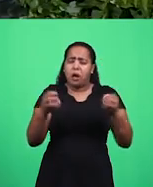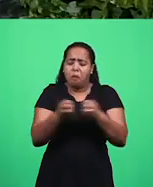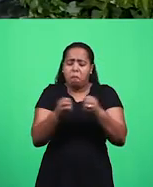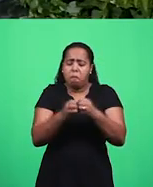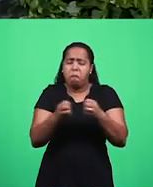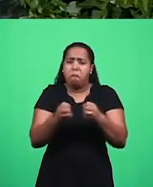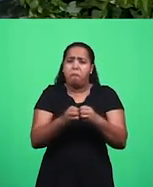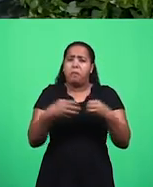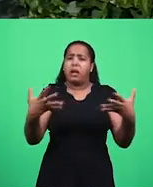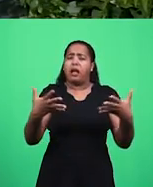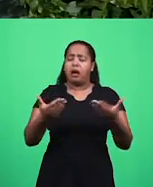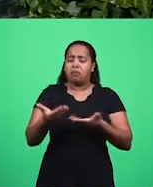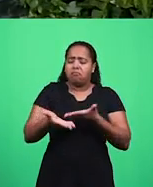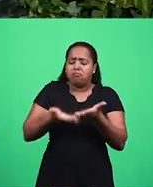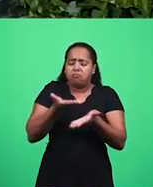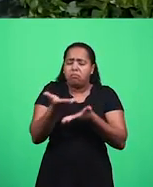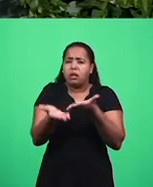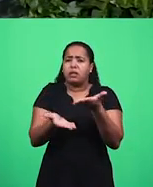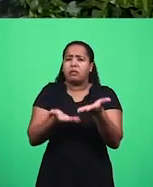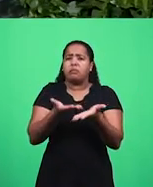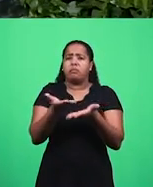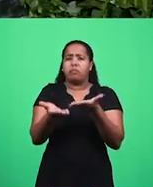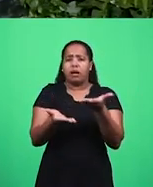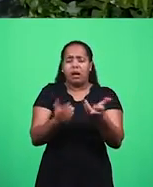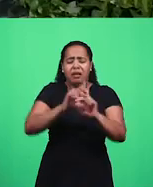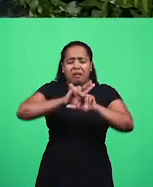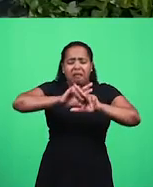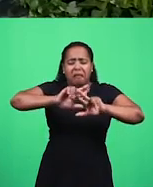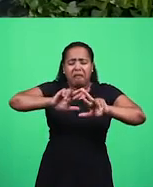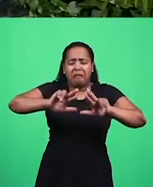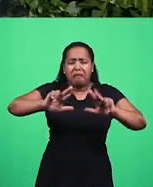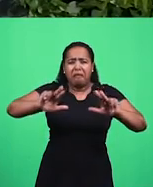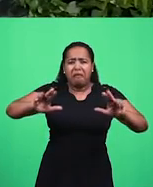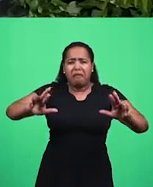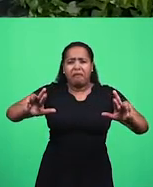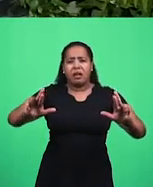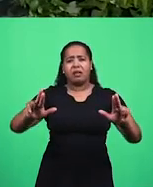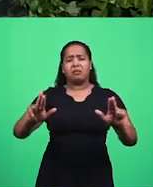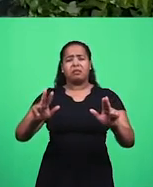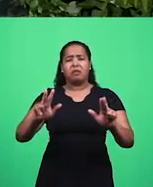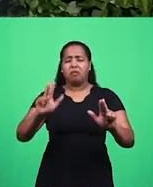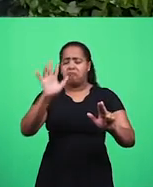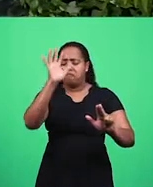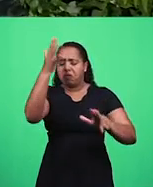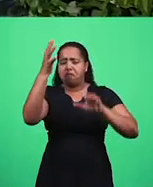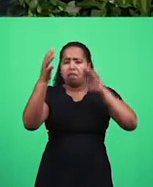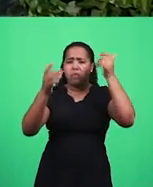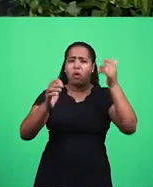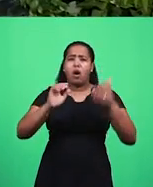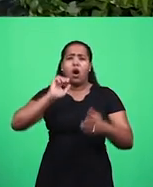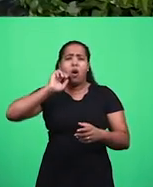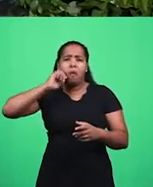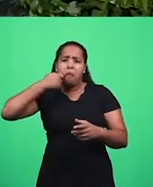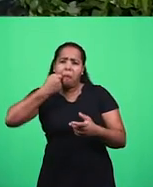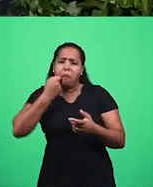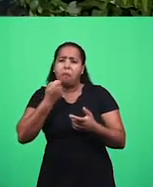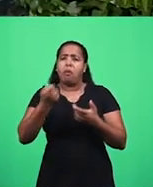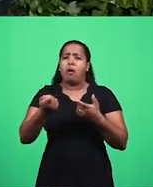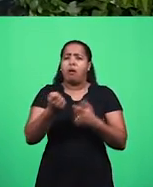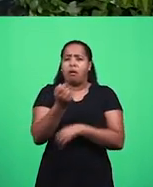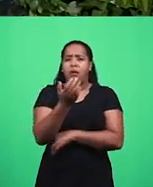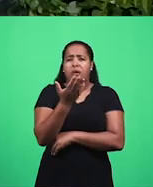такие чудеса, знамения совершал. Они участвовали в стольких